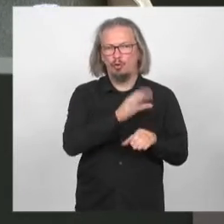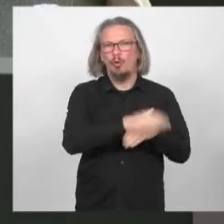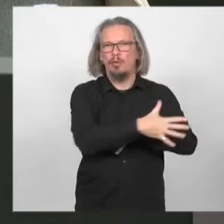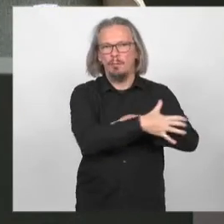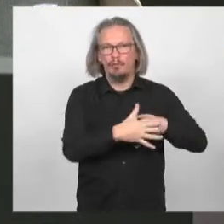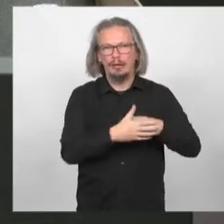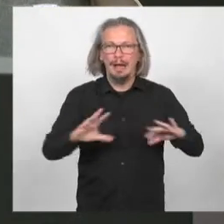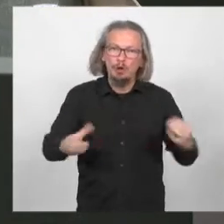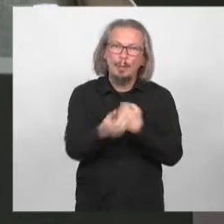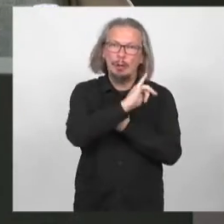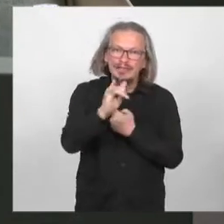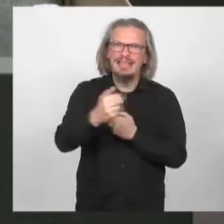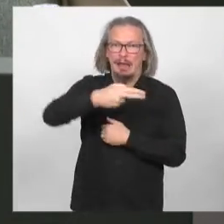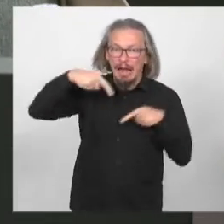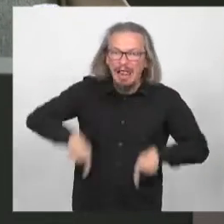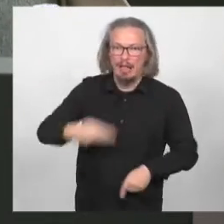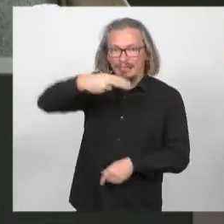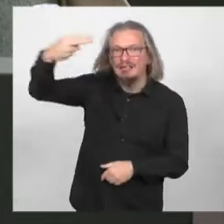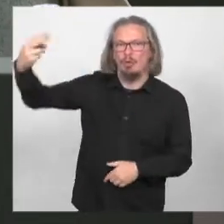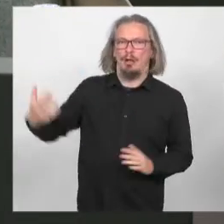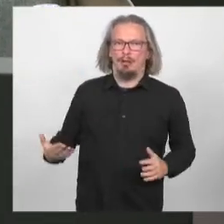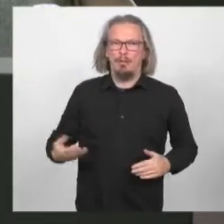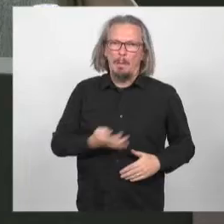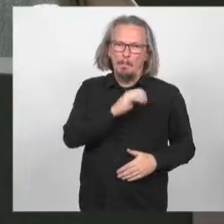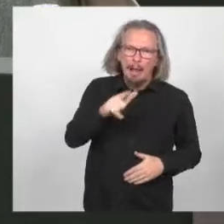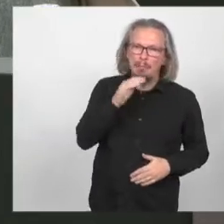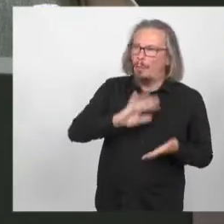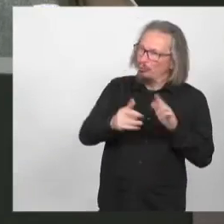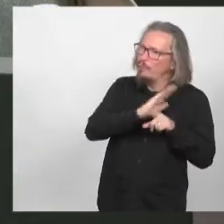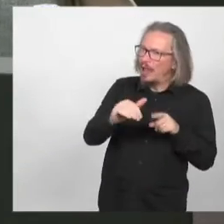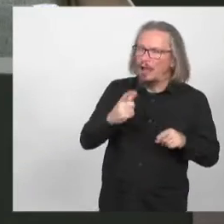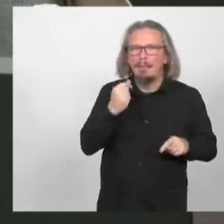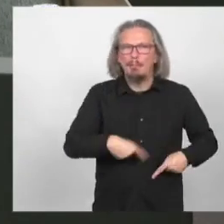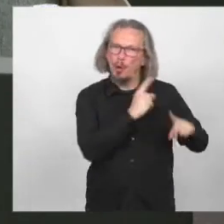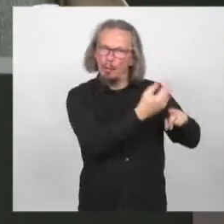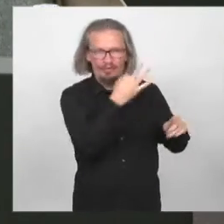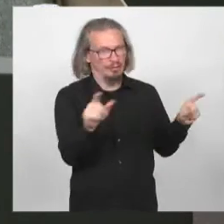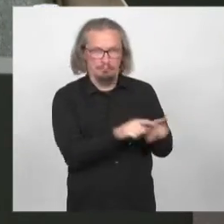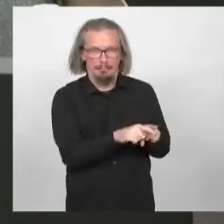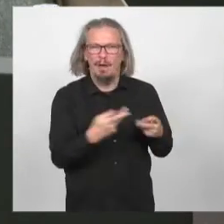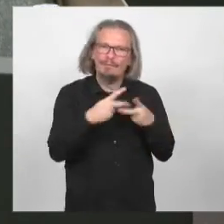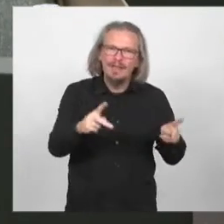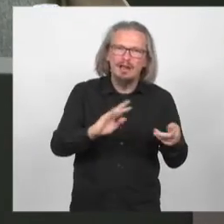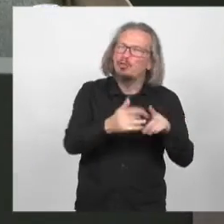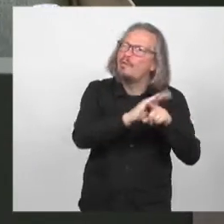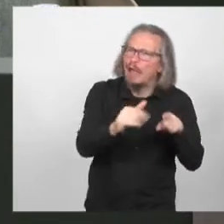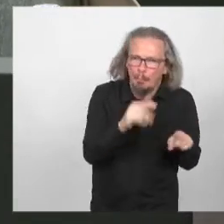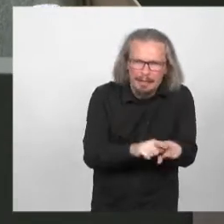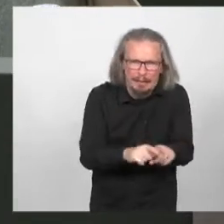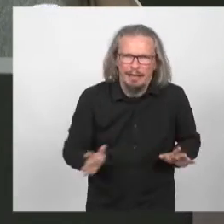est une compétence nationale. La métropole ne pourra pas tout, Sylviane l'a dit également juste avant, les communes ne pourront pas tout non